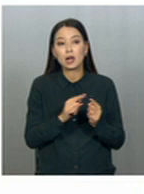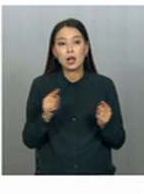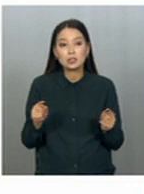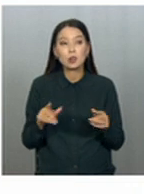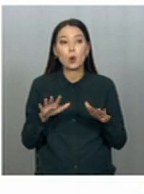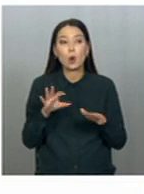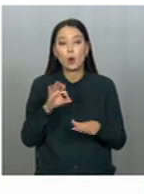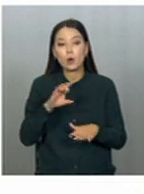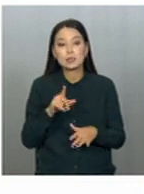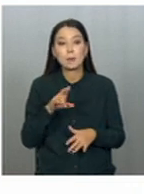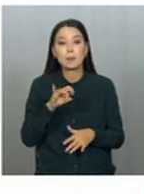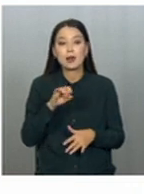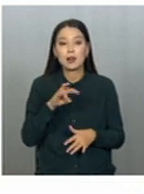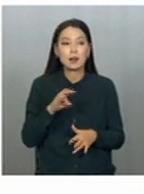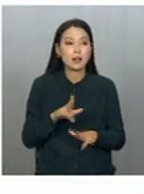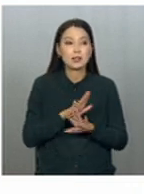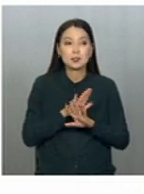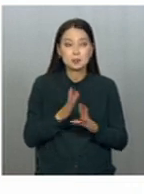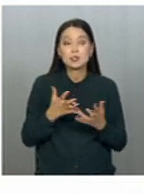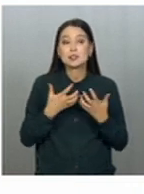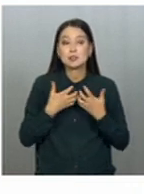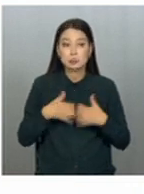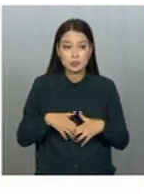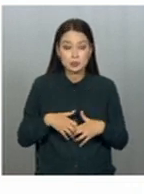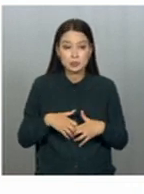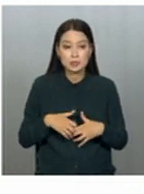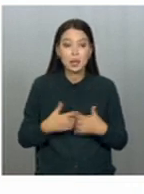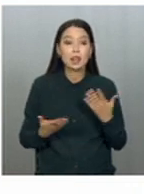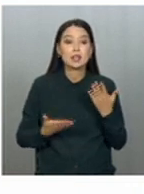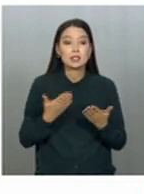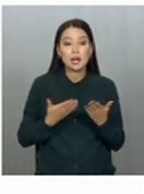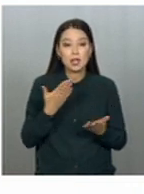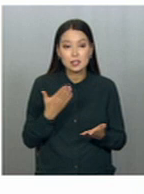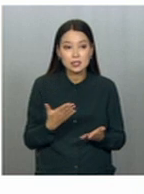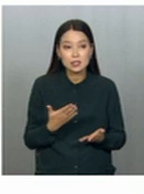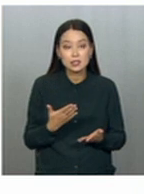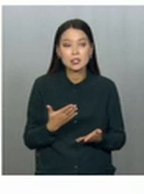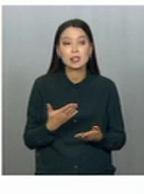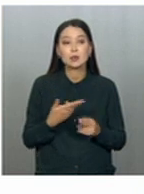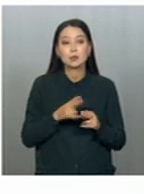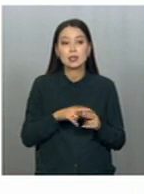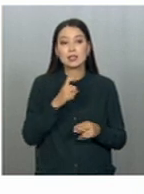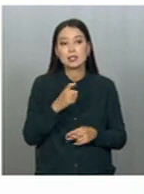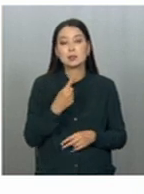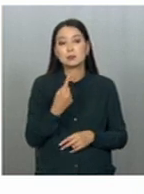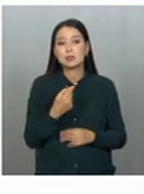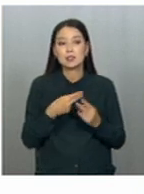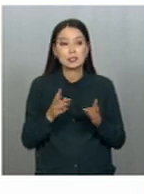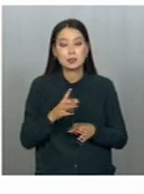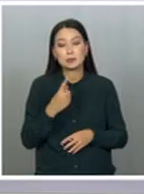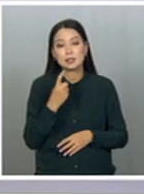өзіне параллель емес деп есептейміз. Яғни координаттары тең емес, яғни x1 тең емес